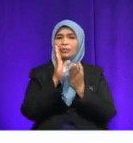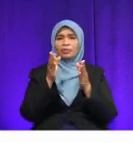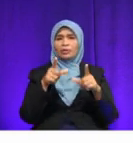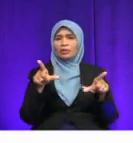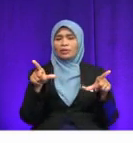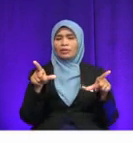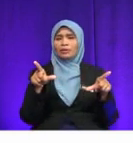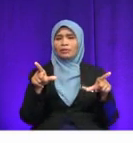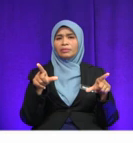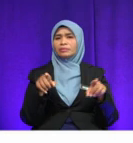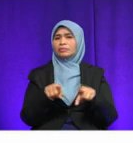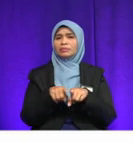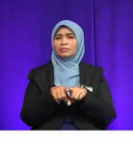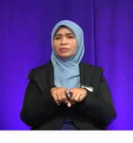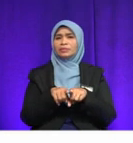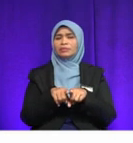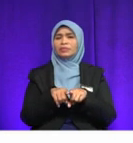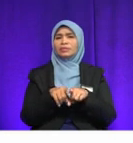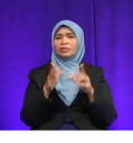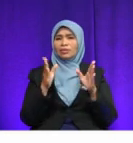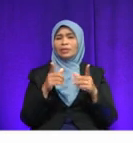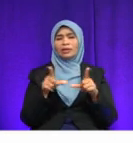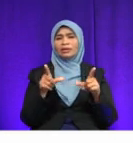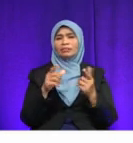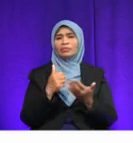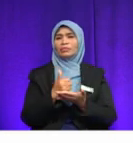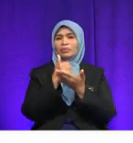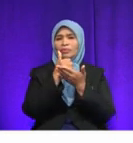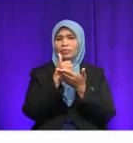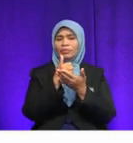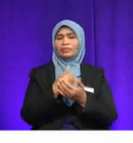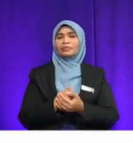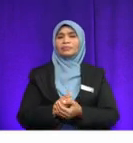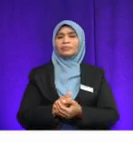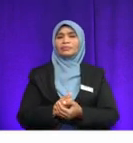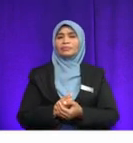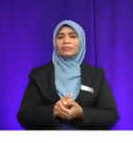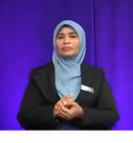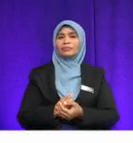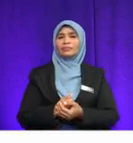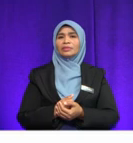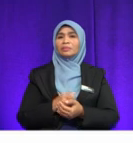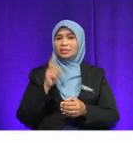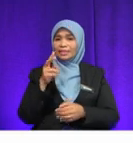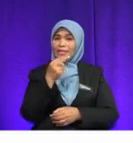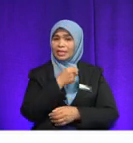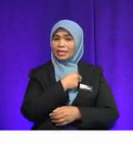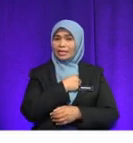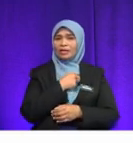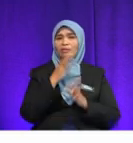contohnya sakit tentang orang lain tolong pasukanmu ke tetap niat itu mesti orang yang sakit tuh tak boleh orang lain niatkan oke